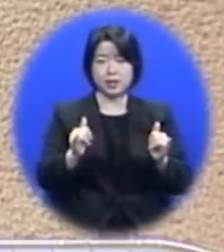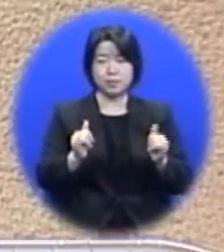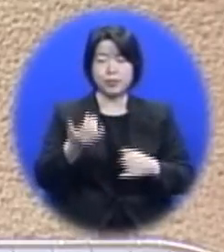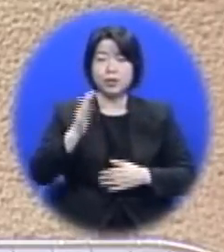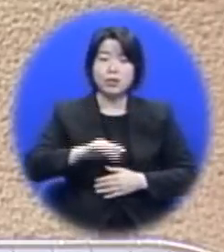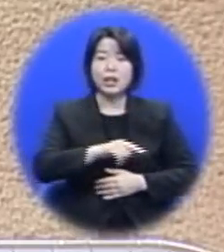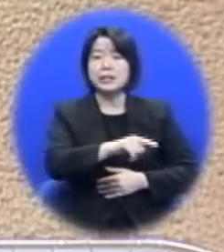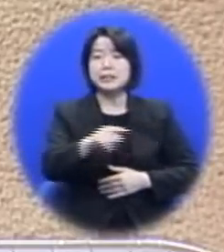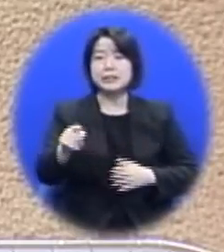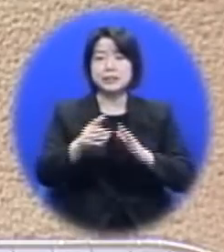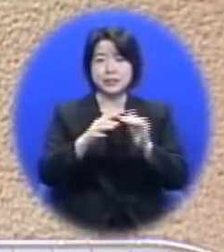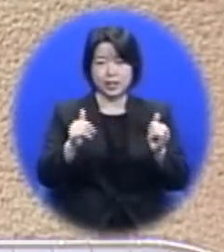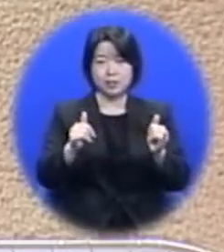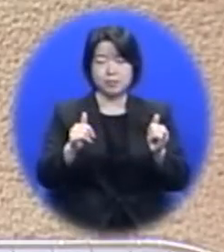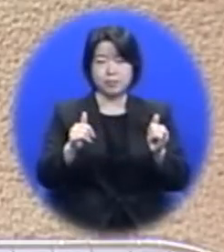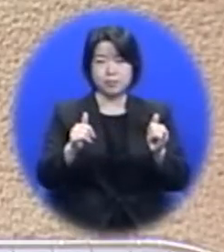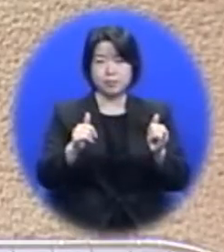그들이